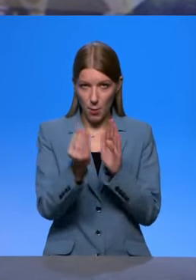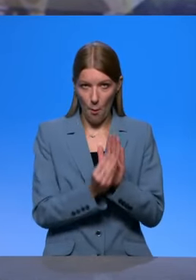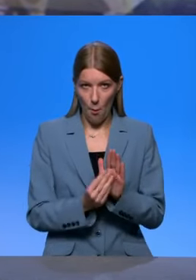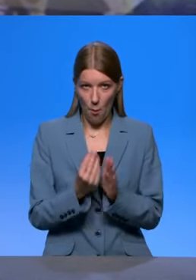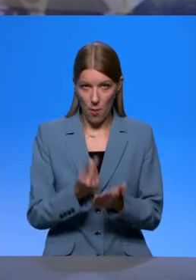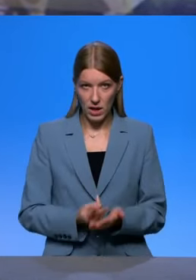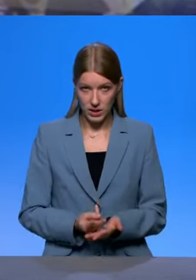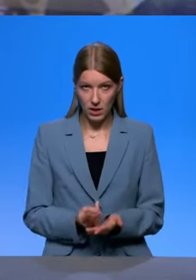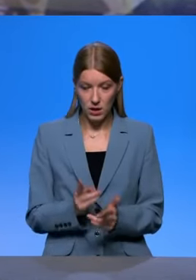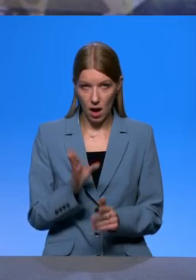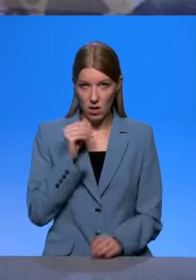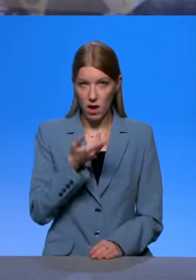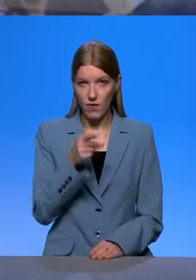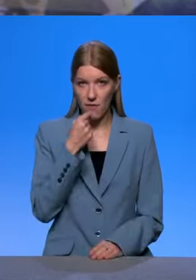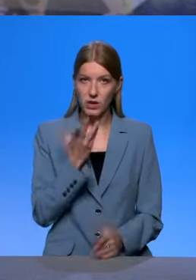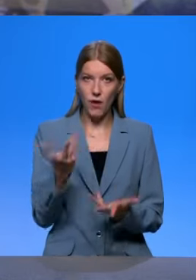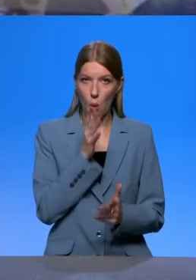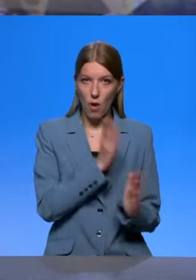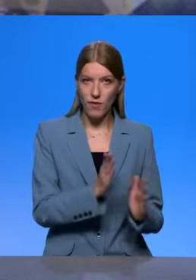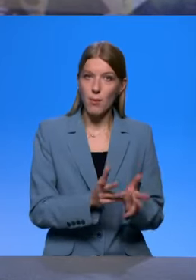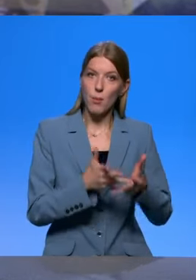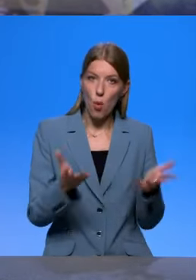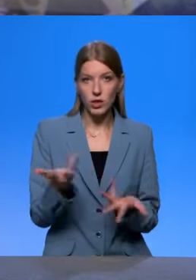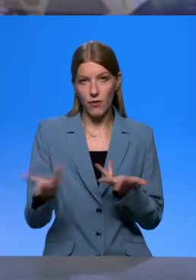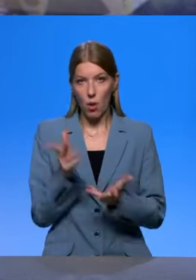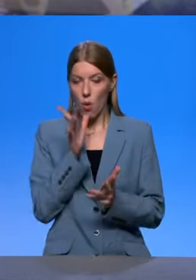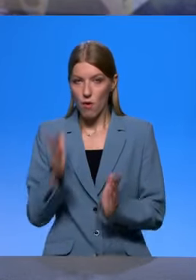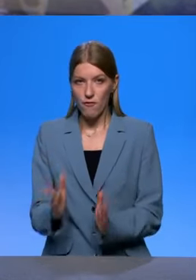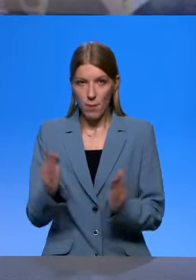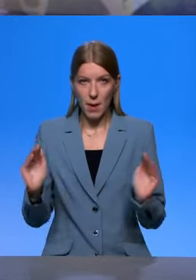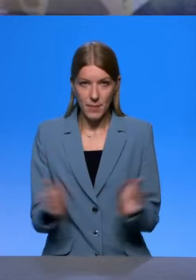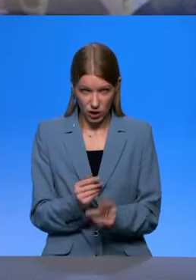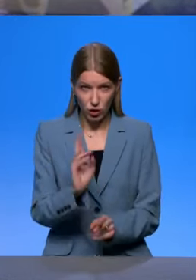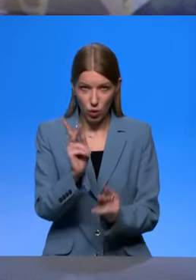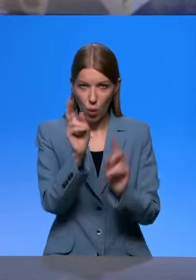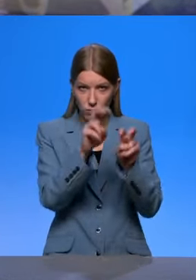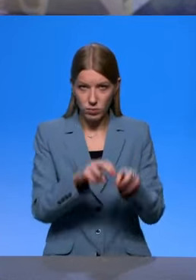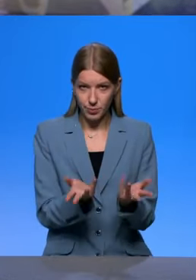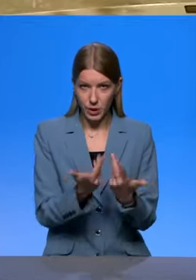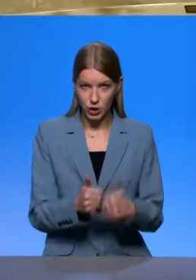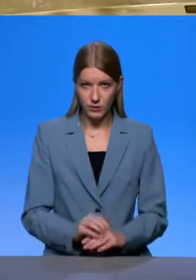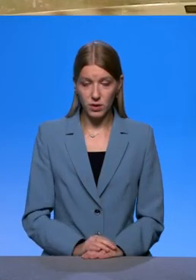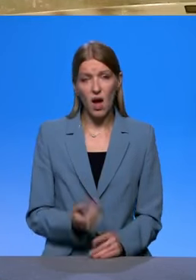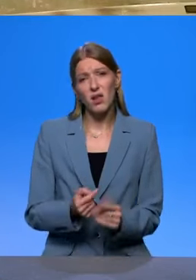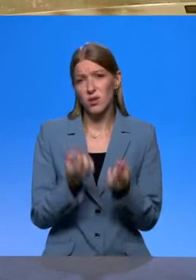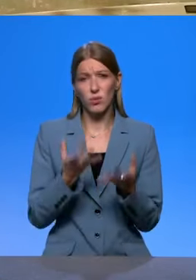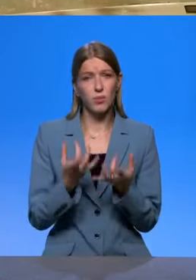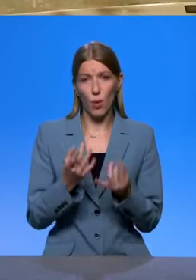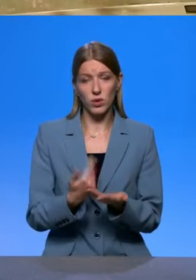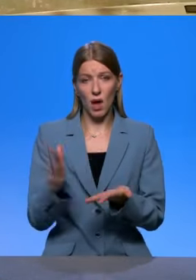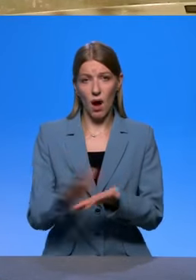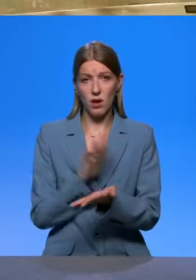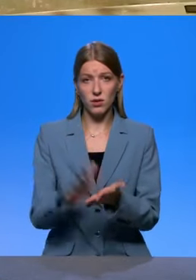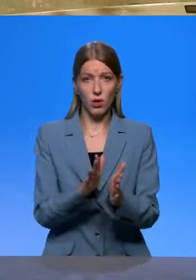вы говорите, что в такие времена больше, в такие меньше. Стало быть, кто-то замеры должен проводить. Они элементарно. Открываешь газету с объявлениями,